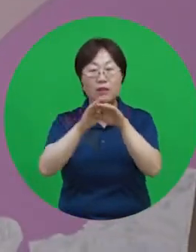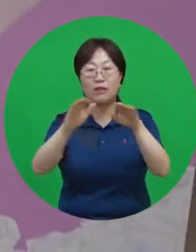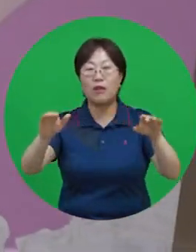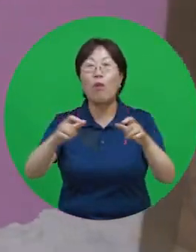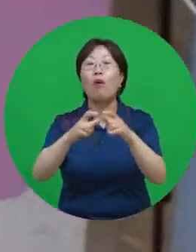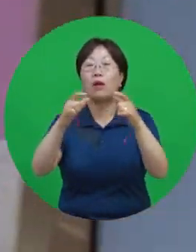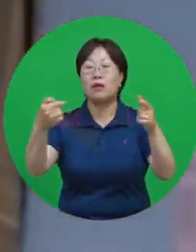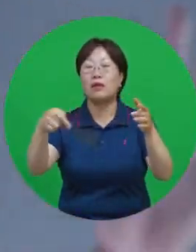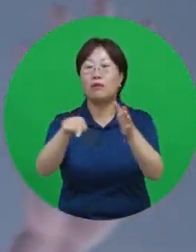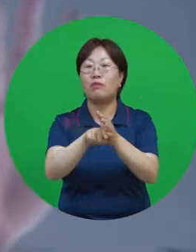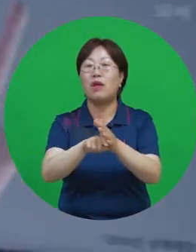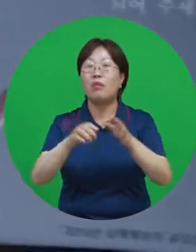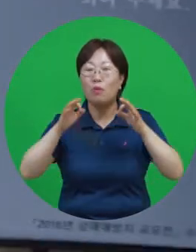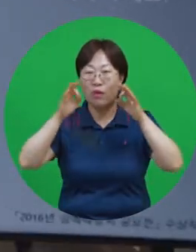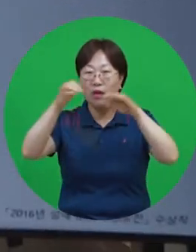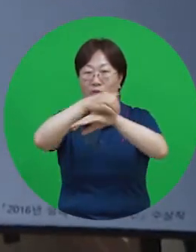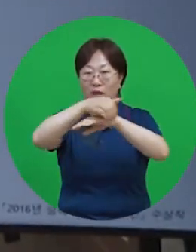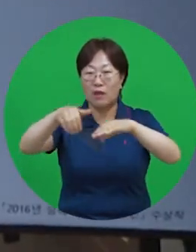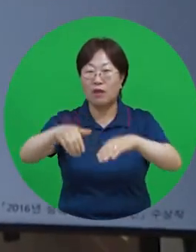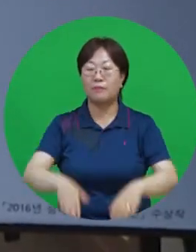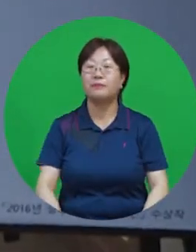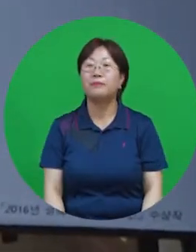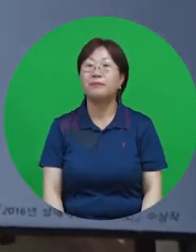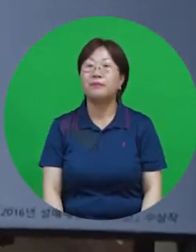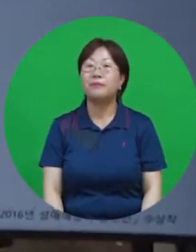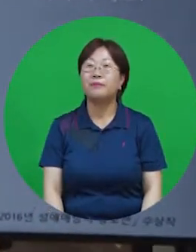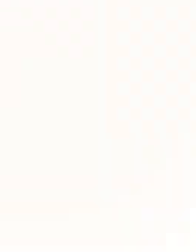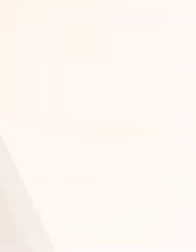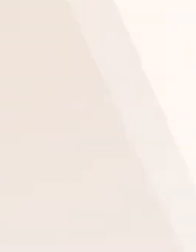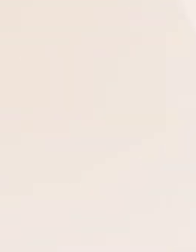확대 하기에 노력할 것입니다